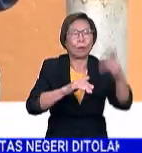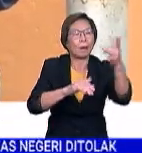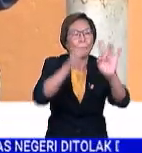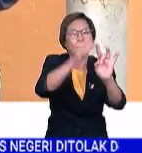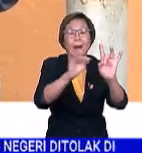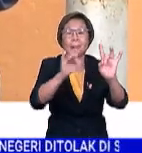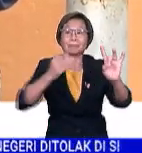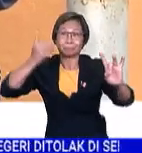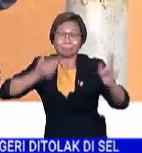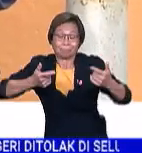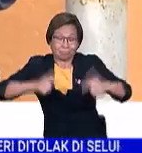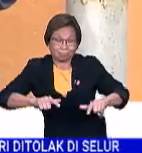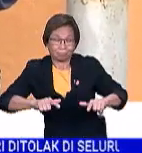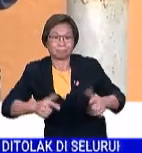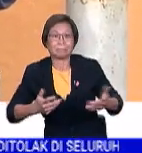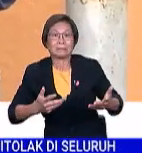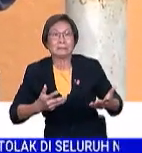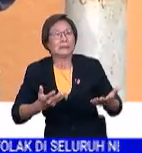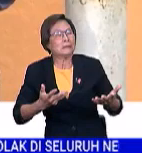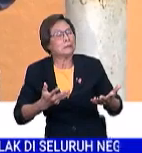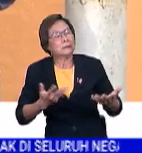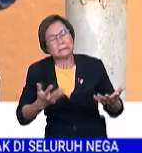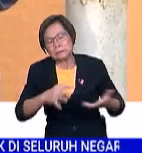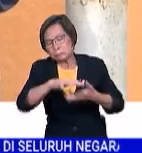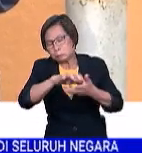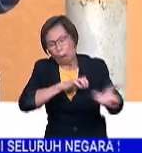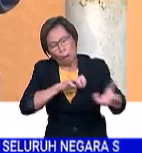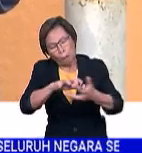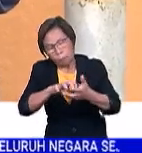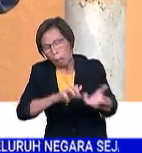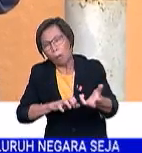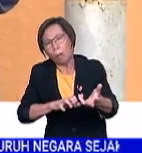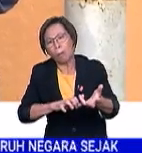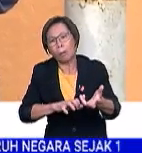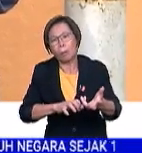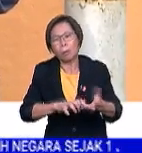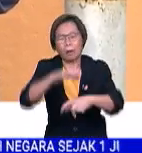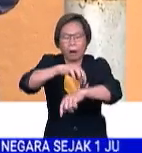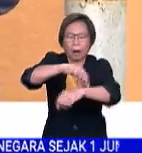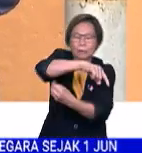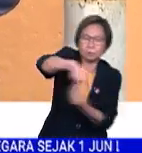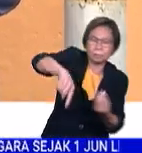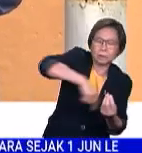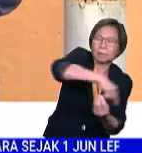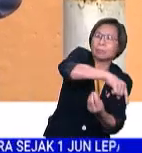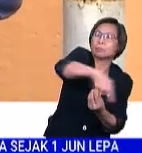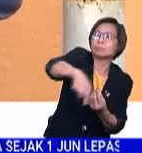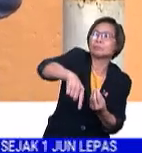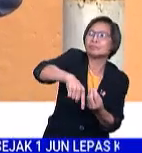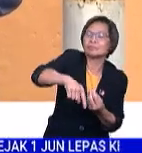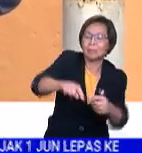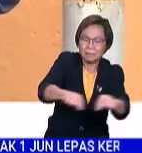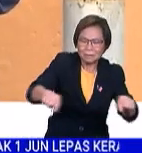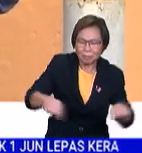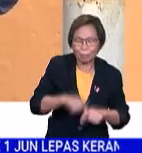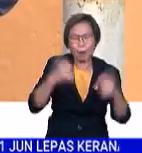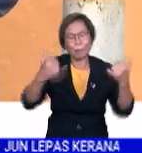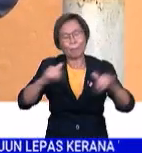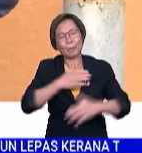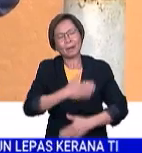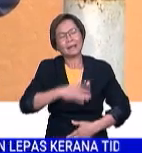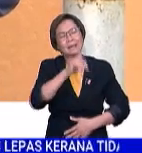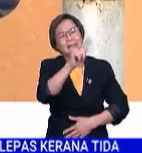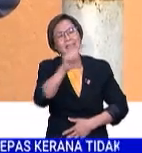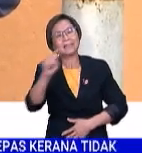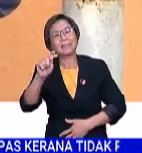lalu mengakibatkan kemusnahan ke atas alam sekitar di sekeliling kawasan rekreasi Titi Hayun